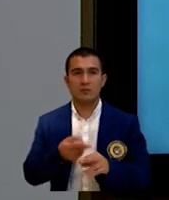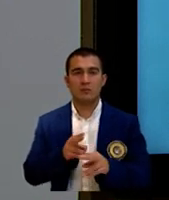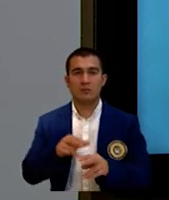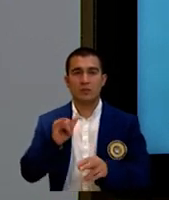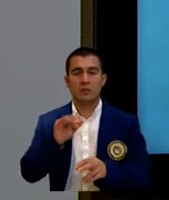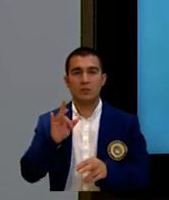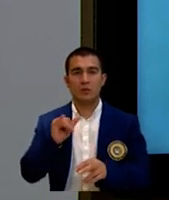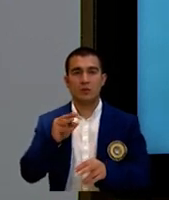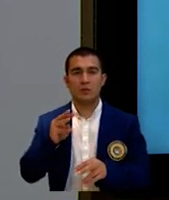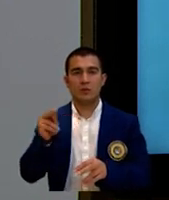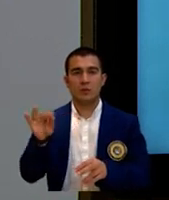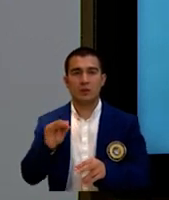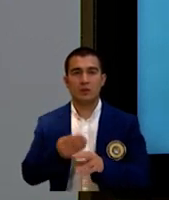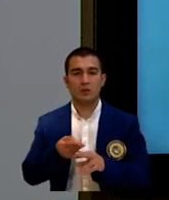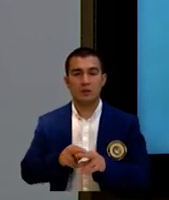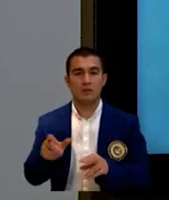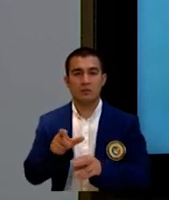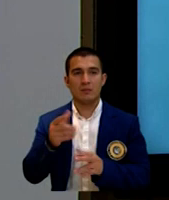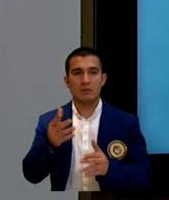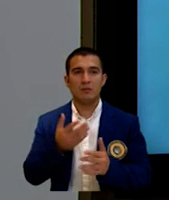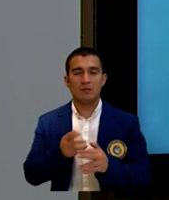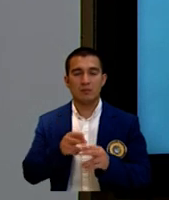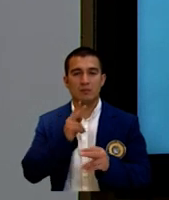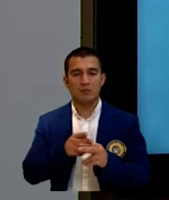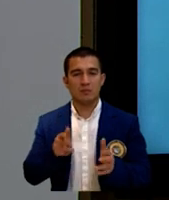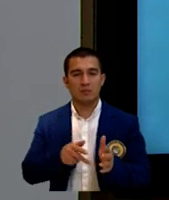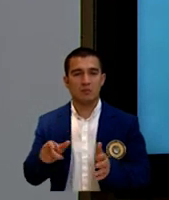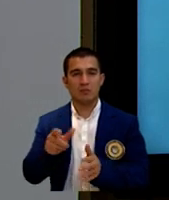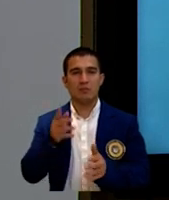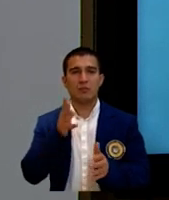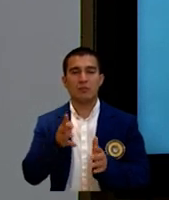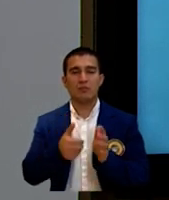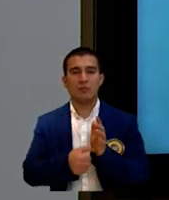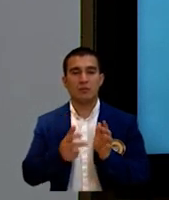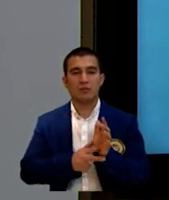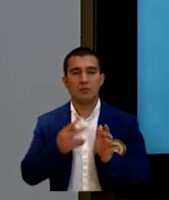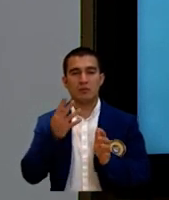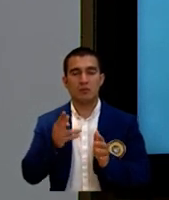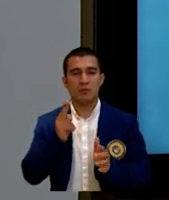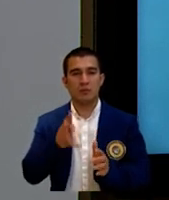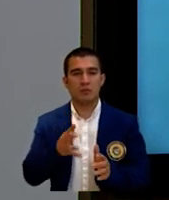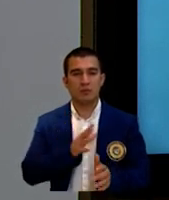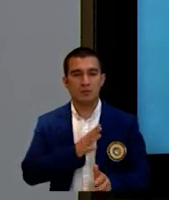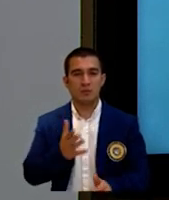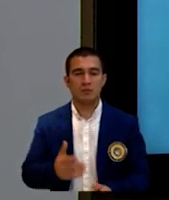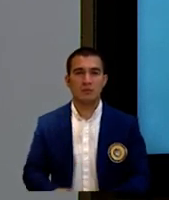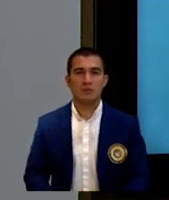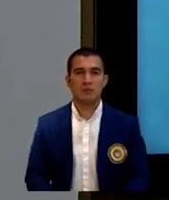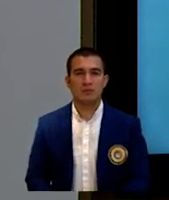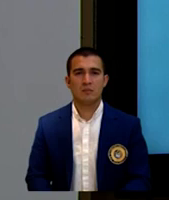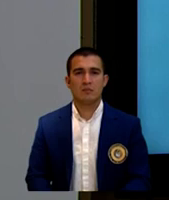Guangzhou oralig'idagi temir yo'l yo'nalishi bo'lib, u 4684 kilometrni tashkil qilar